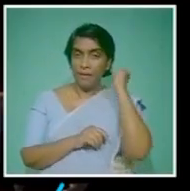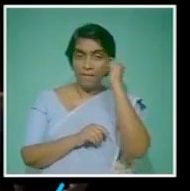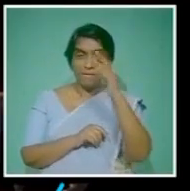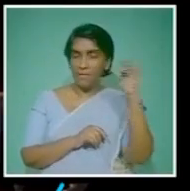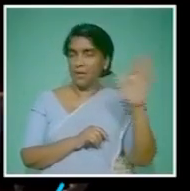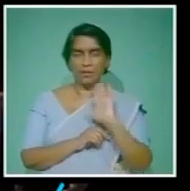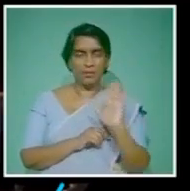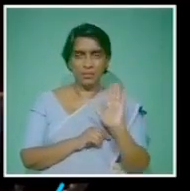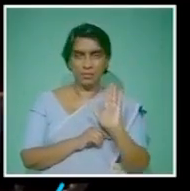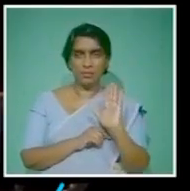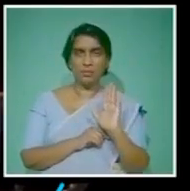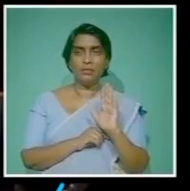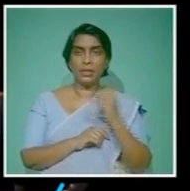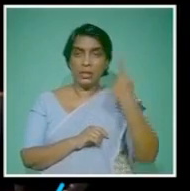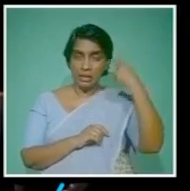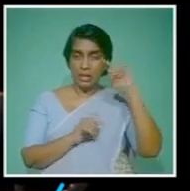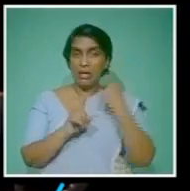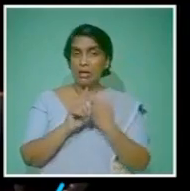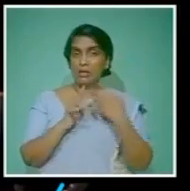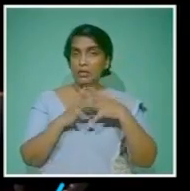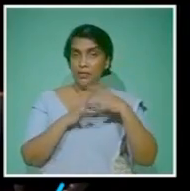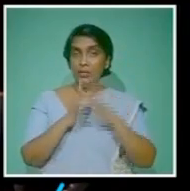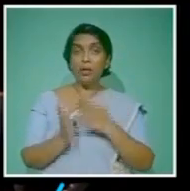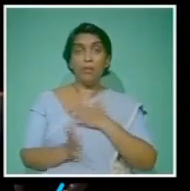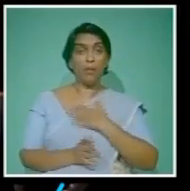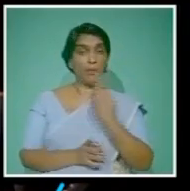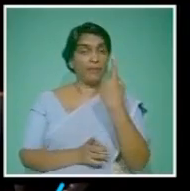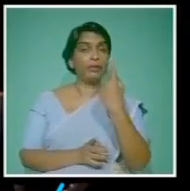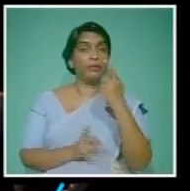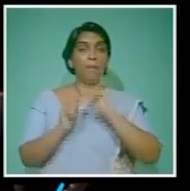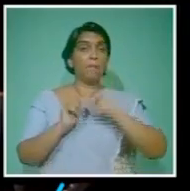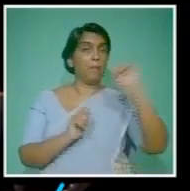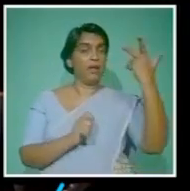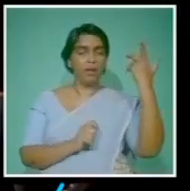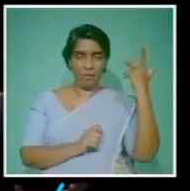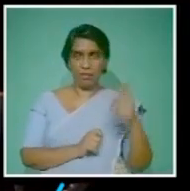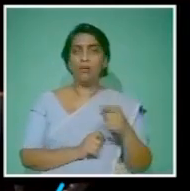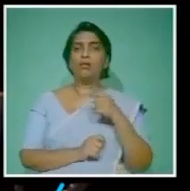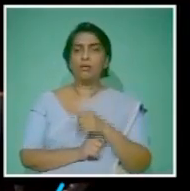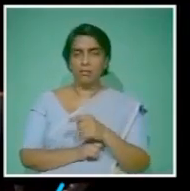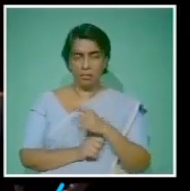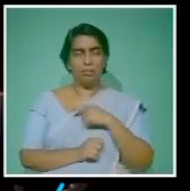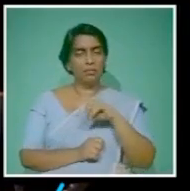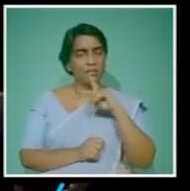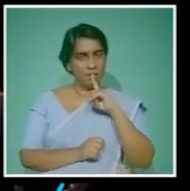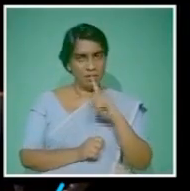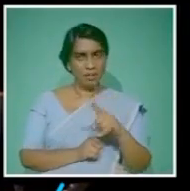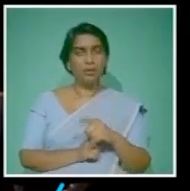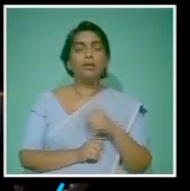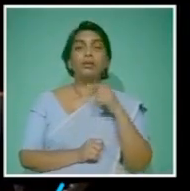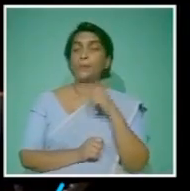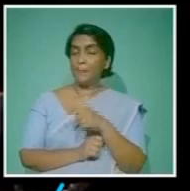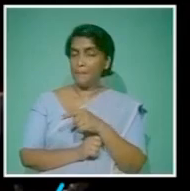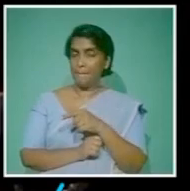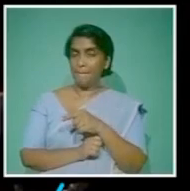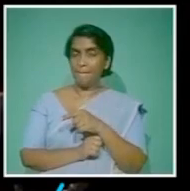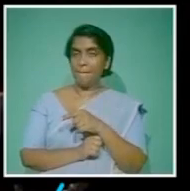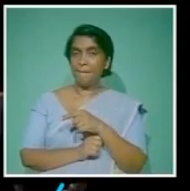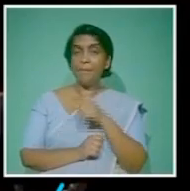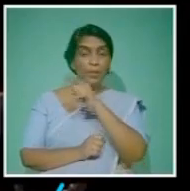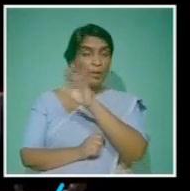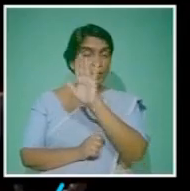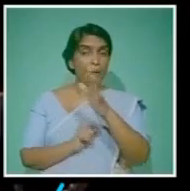වෙන නෙවෙයි. මොකද ඊයේ කාංචන විජේසේකර මැතිතුමා කිව්වා මම විතරයි මේක ගෙවන්න ඉන්නේ කියලා. ඉතින් ඒ නිසා මම කියනවා මොකද මේක මේ ඒ